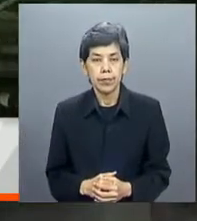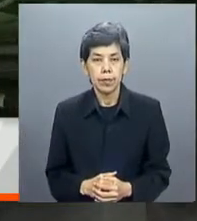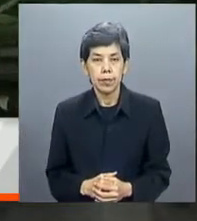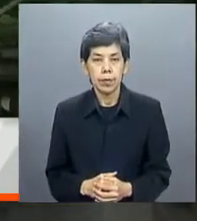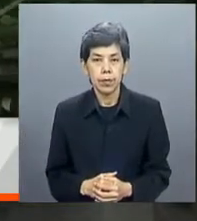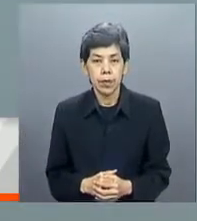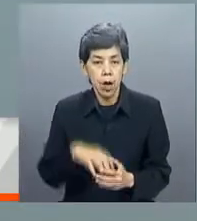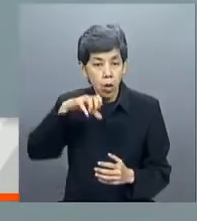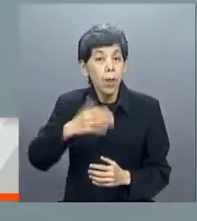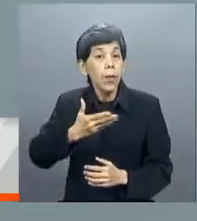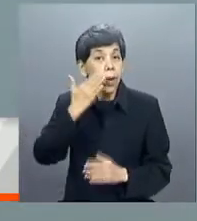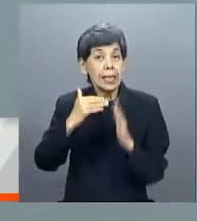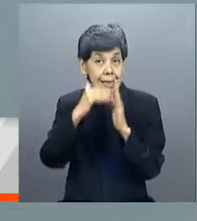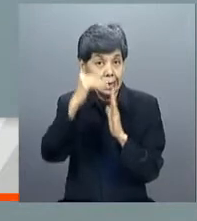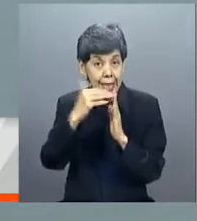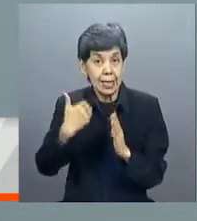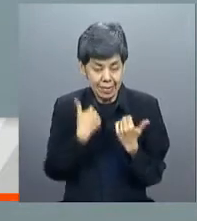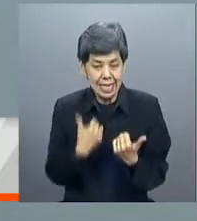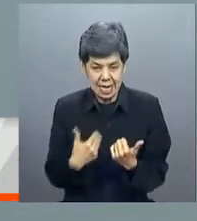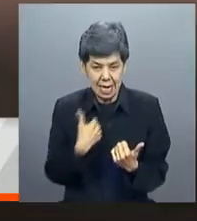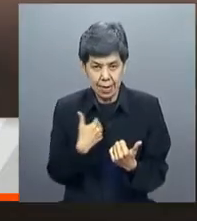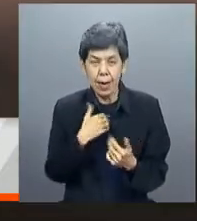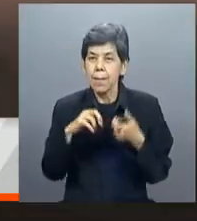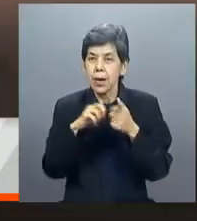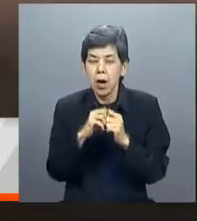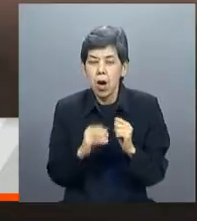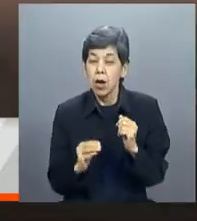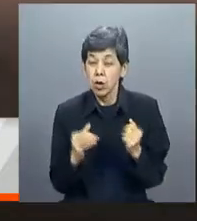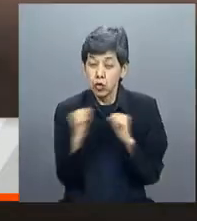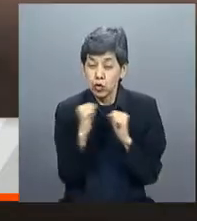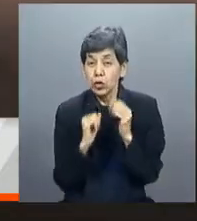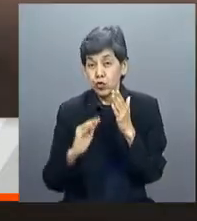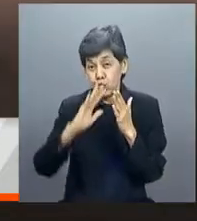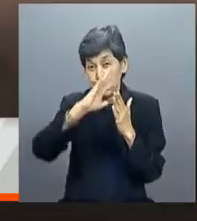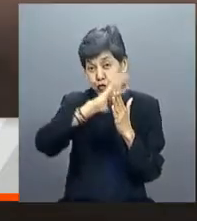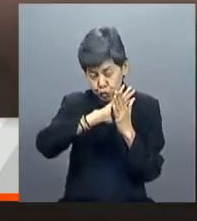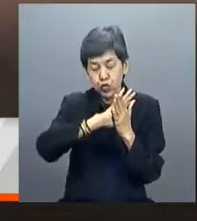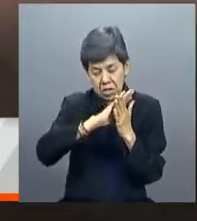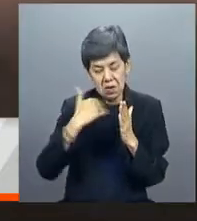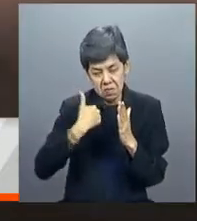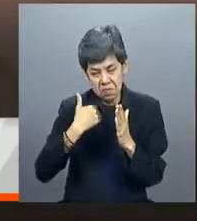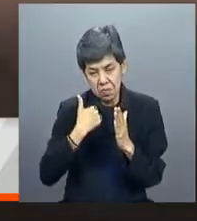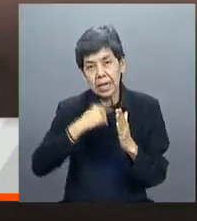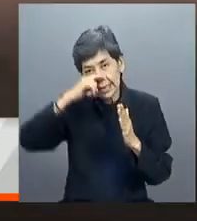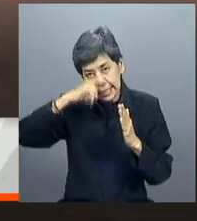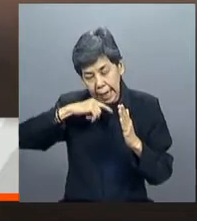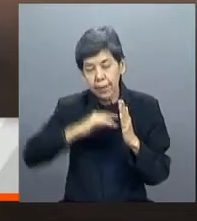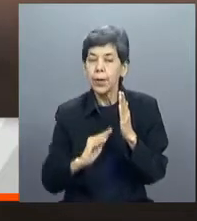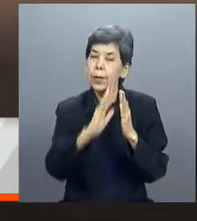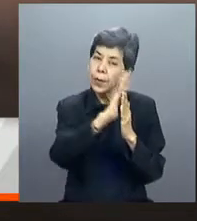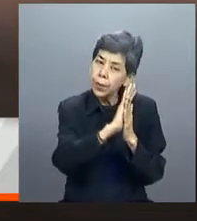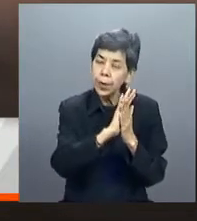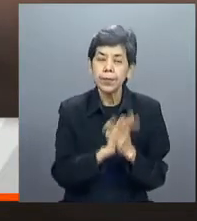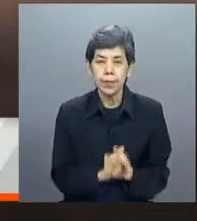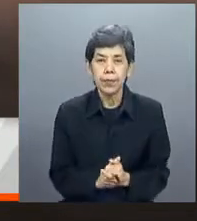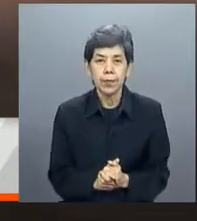ที่สุดหลุดนิยมวิทยาภาคเหนือรายงานว่าขณะนี้ความกดอากาศสูงกำลังแรงจากประเทศจีนแผ่ลงมาปกคลุมประเทศไทยตอนบนและทะเล